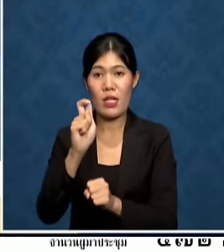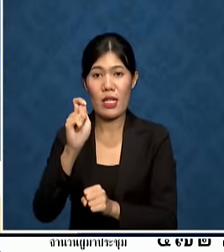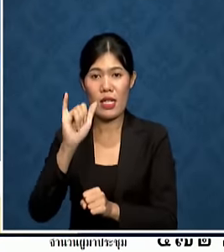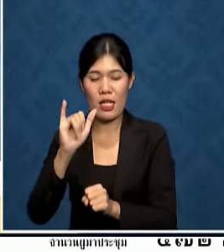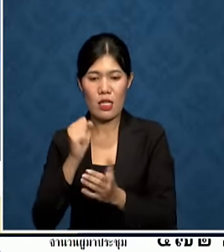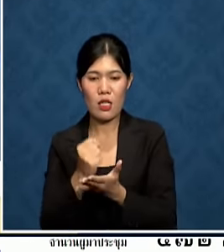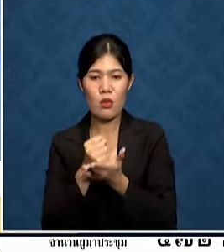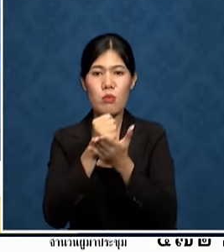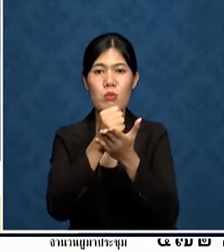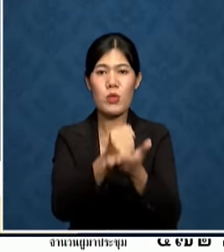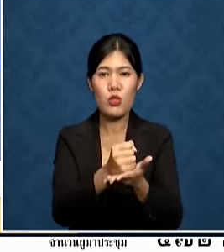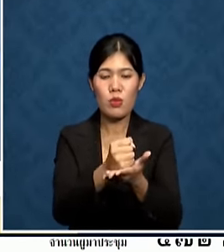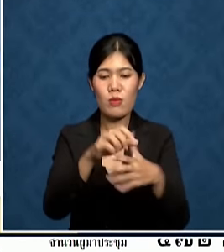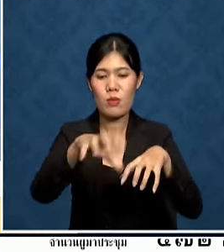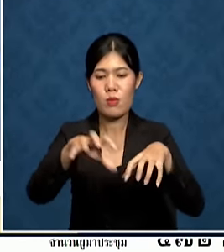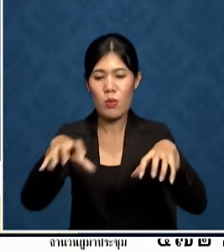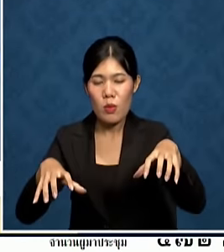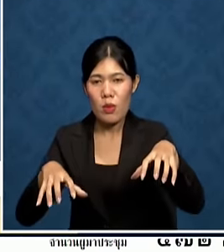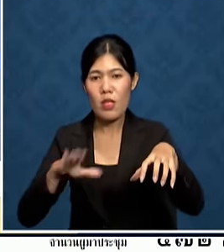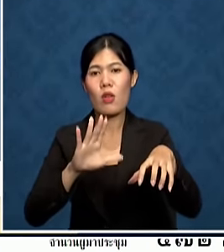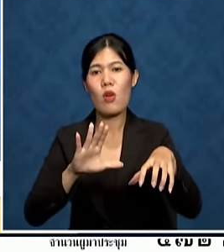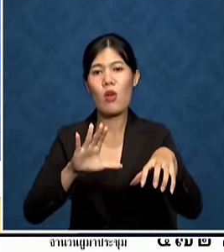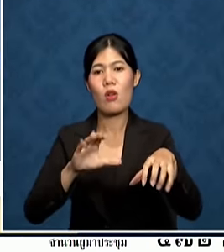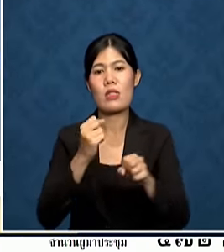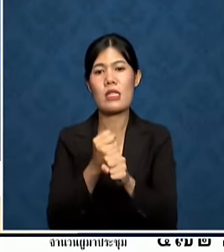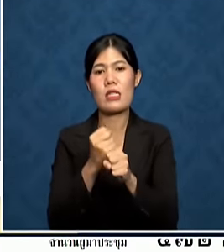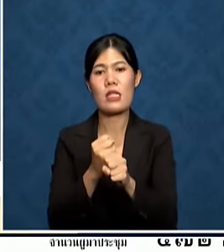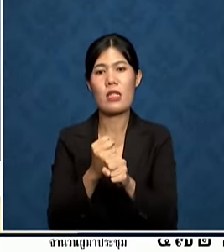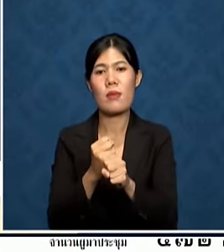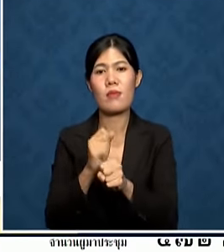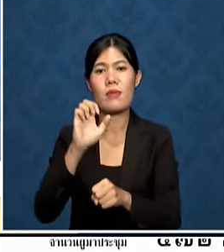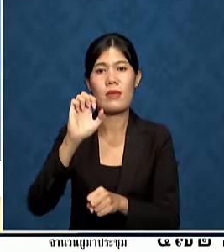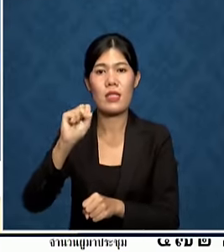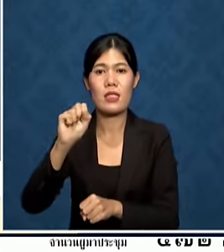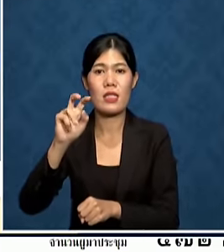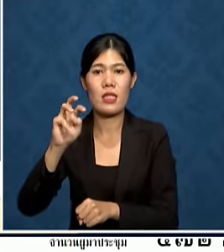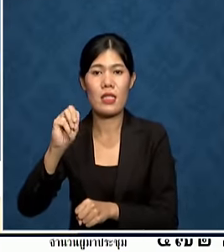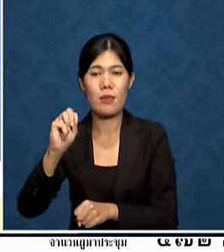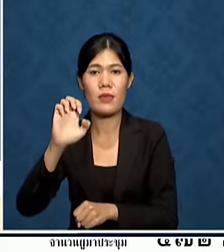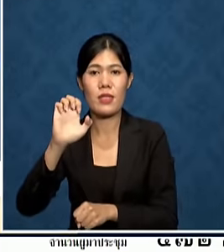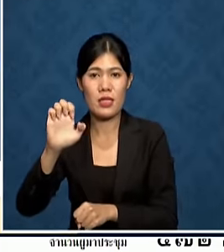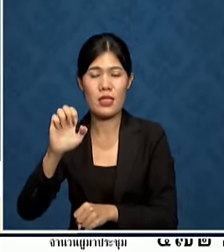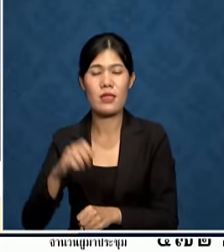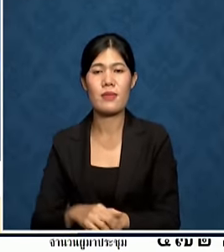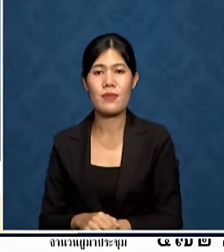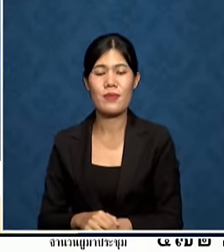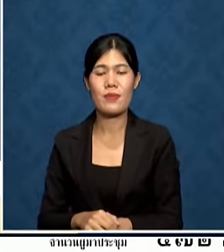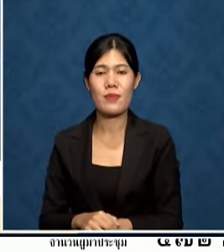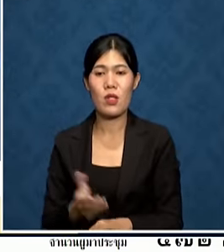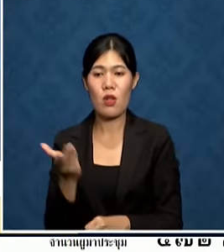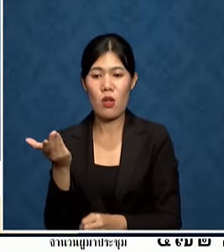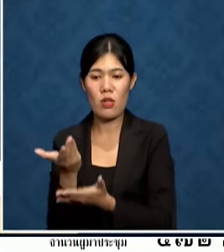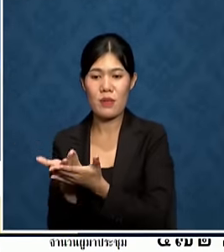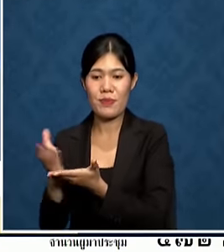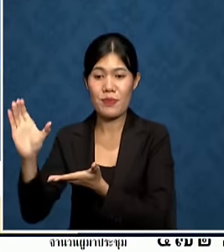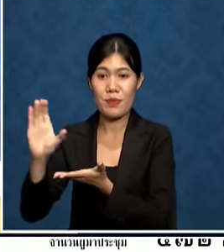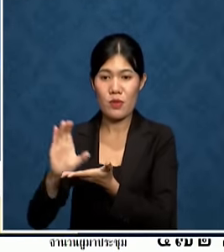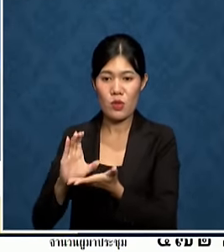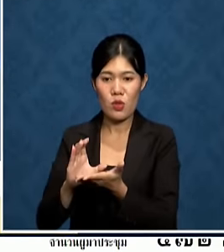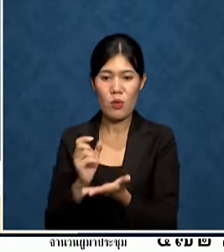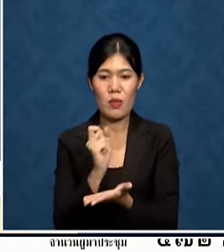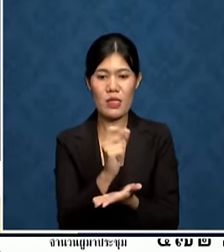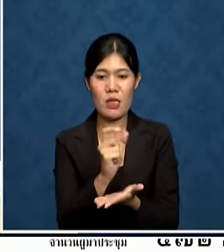ในห้องติดตามงบบอกว่าของบ 18ล้านเพื่อไปใช้ในเรื่อง SME 1 IDนะครับผมก็ขออนุญาตให้